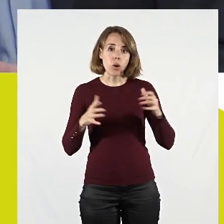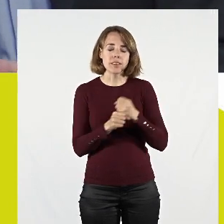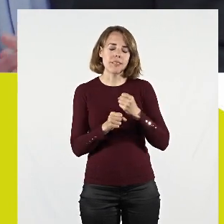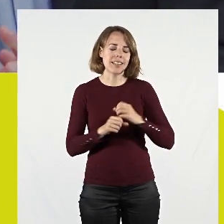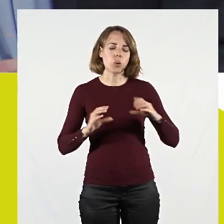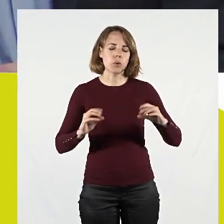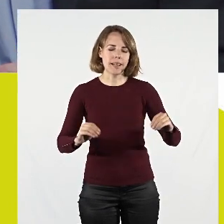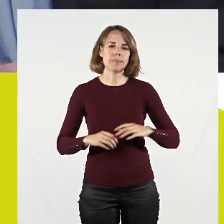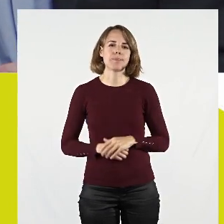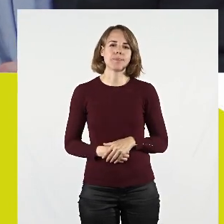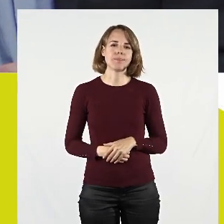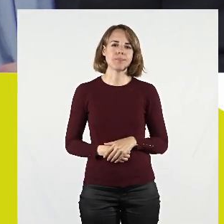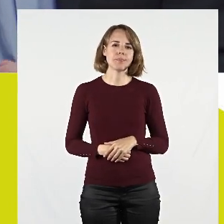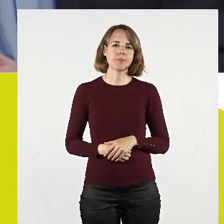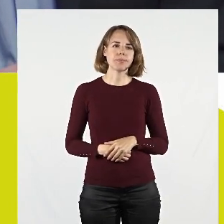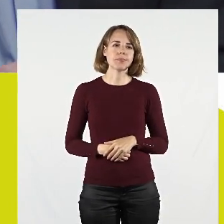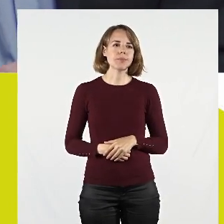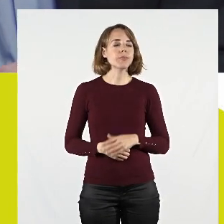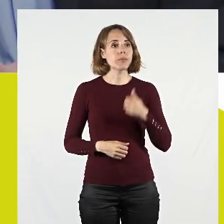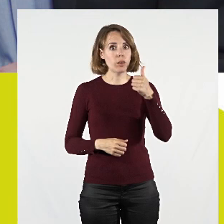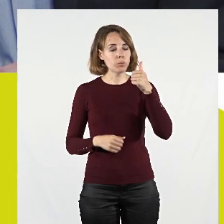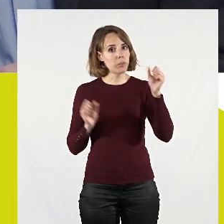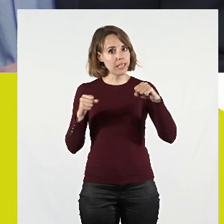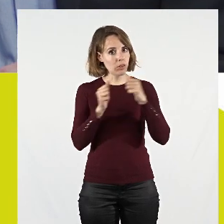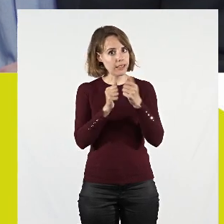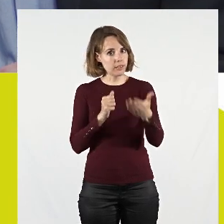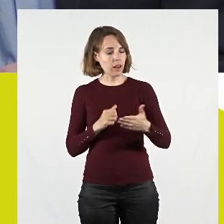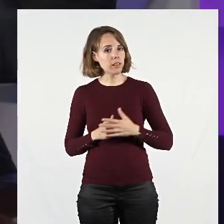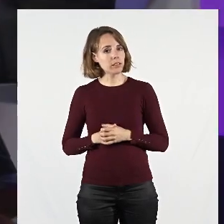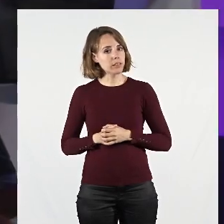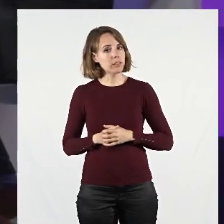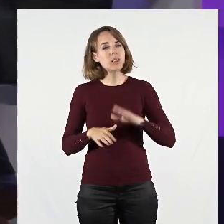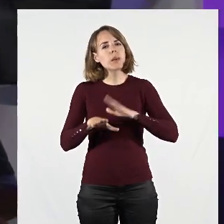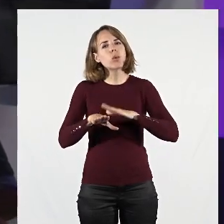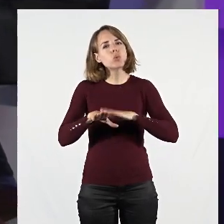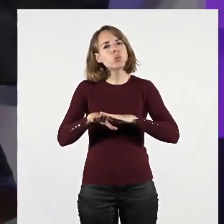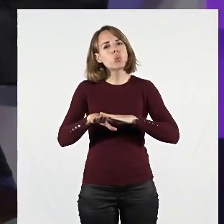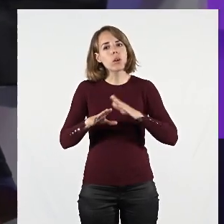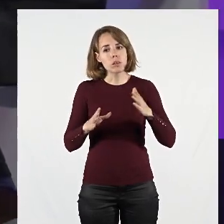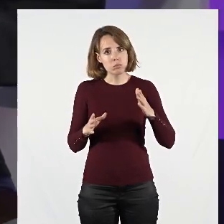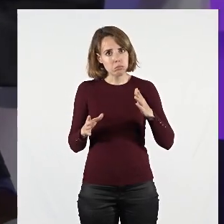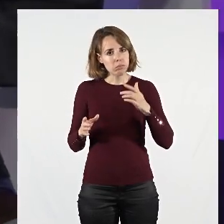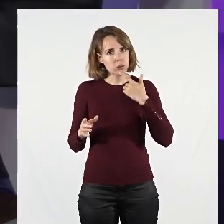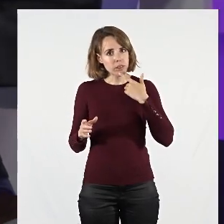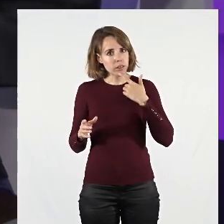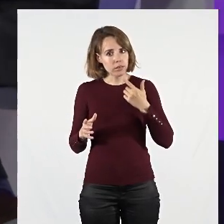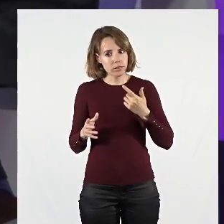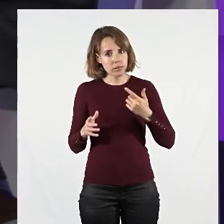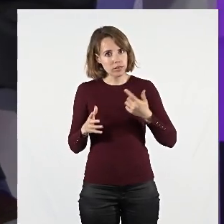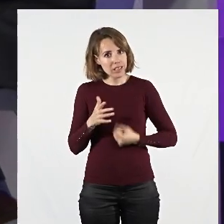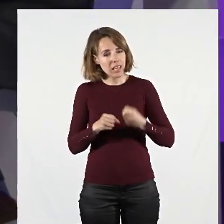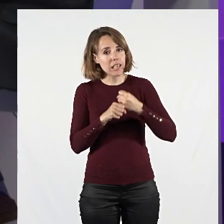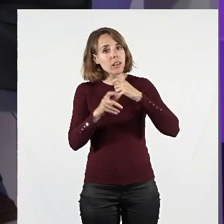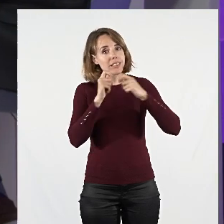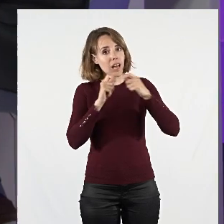David Causse, est-ce que vous partagez ce point de vue? Est-ce que finalement la prévention, c'est aussi construire le cadre du dialogue pour une discussion,